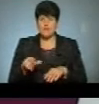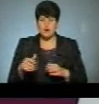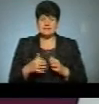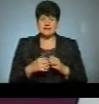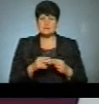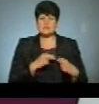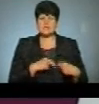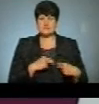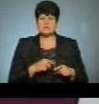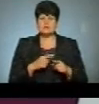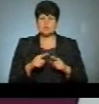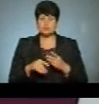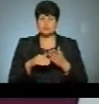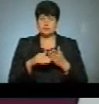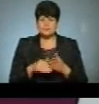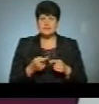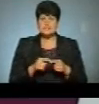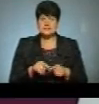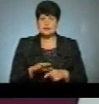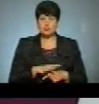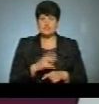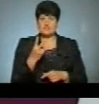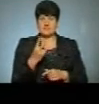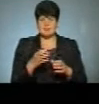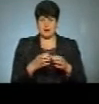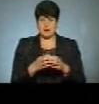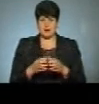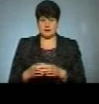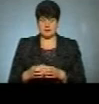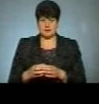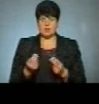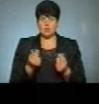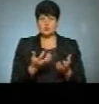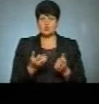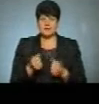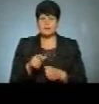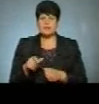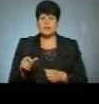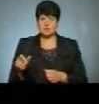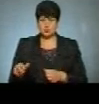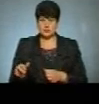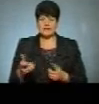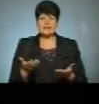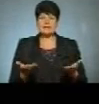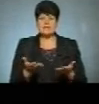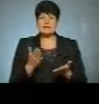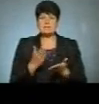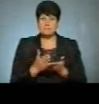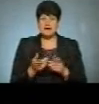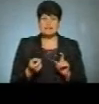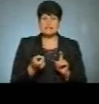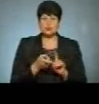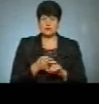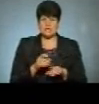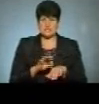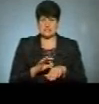працівників швидкої допомоги, за його словами, це були дві бригади. Кошти отримали люди, які мали контакти з